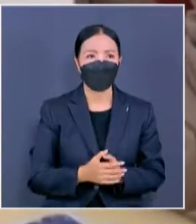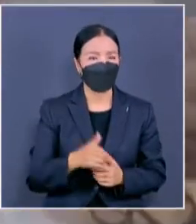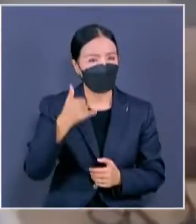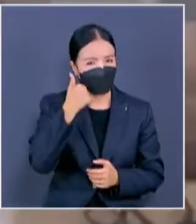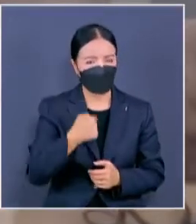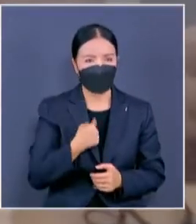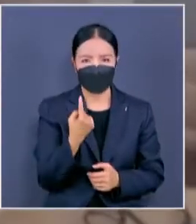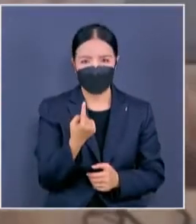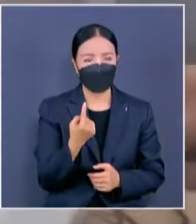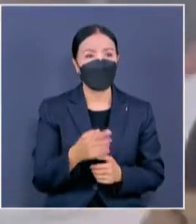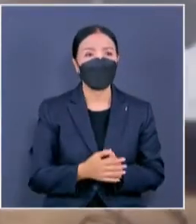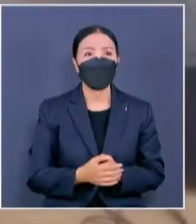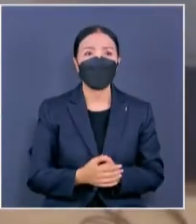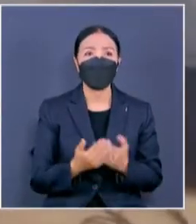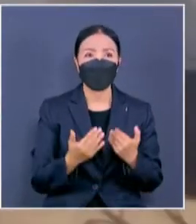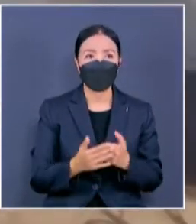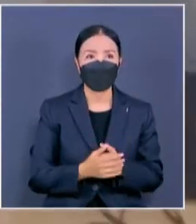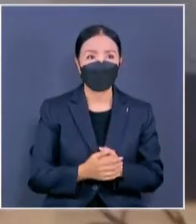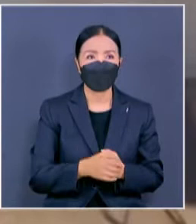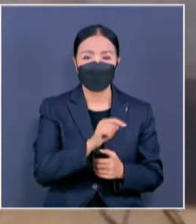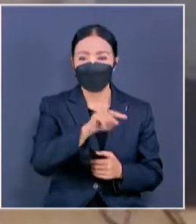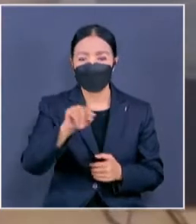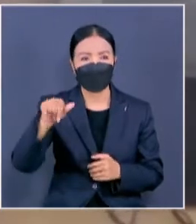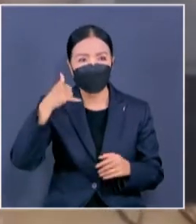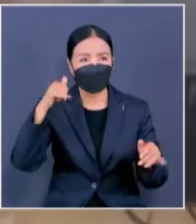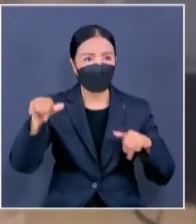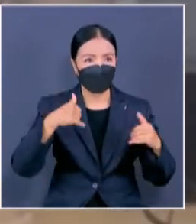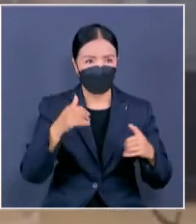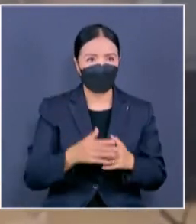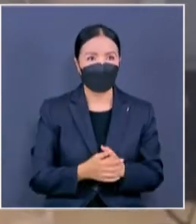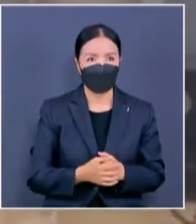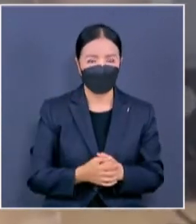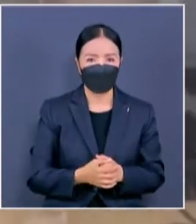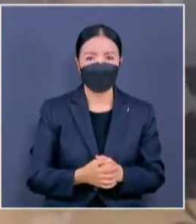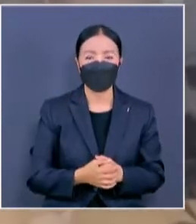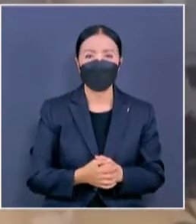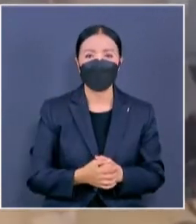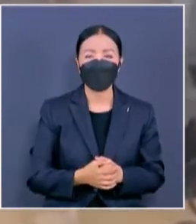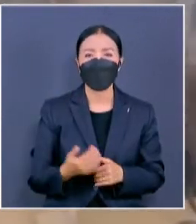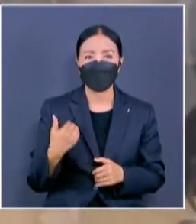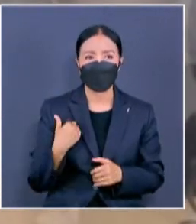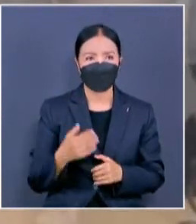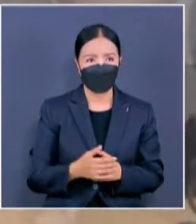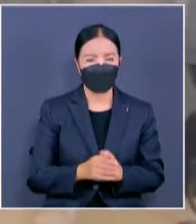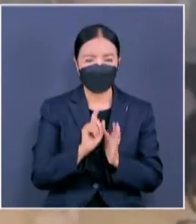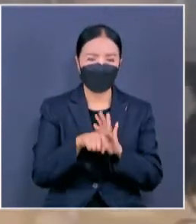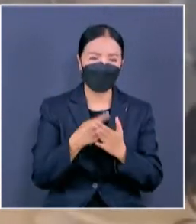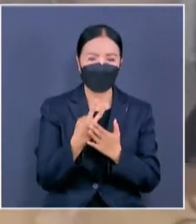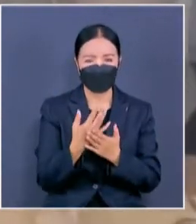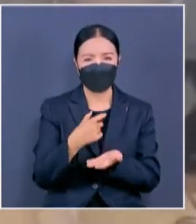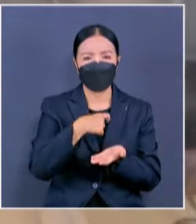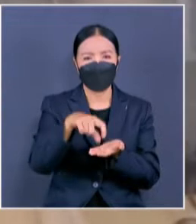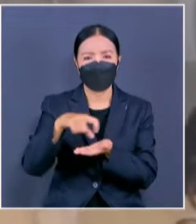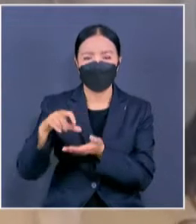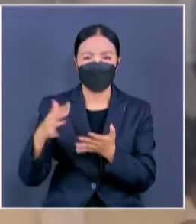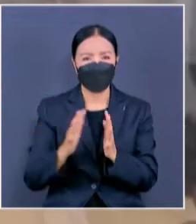ดียวเพราะว่าตอนนี้ผู้เสียหายติดต่อเข้ามาเยอะมากทั้งที่เพิ่งจะผ่านไปไม่กี่ชั่วโมงมีคนโอนเงินไปแล้วนะ